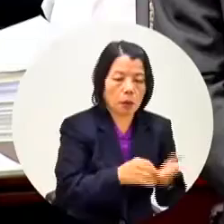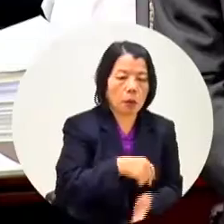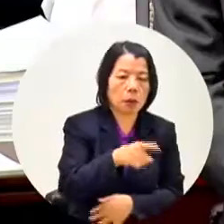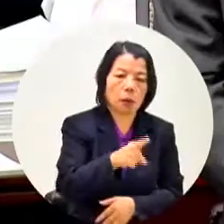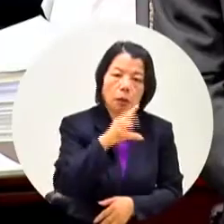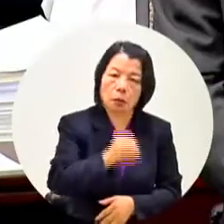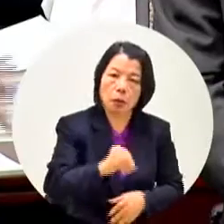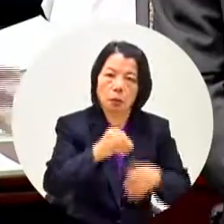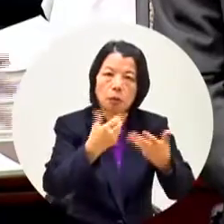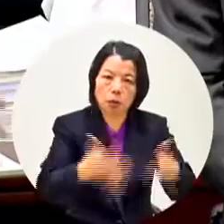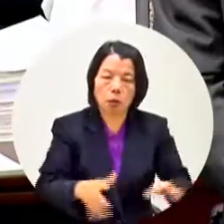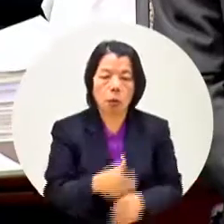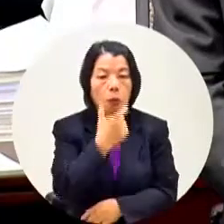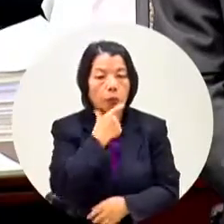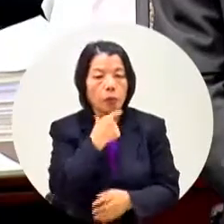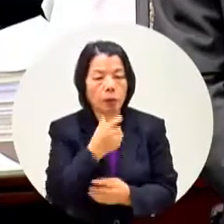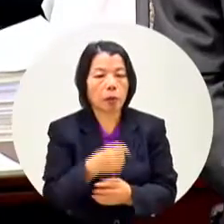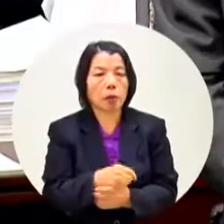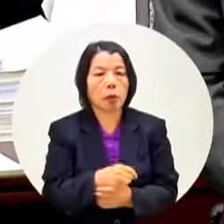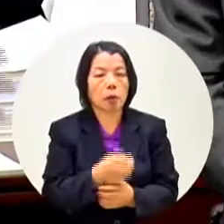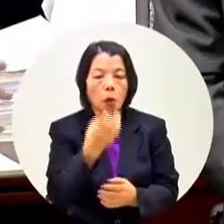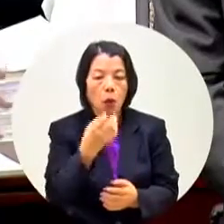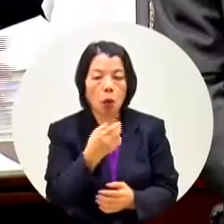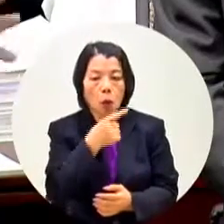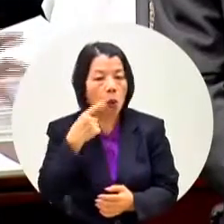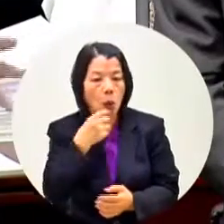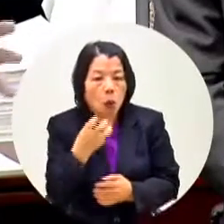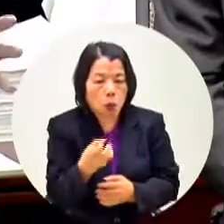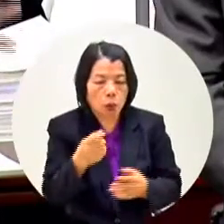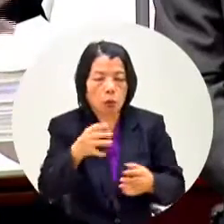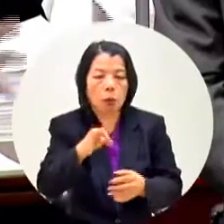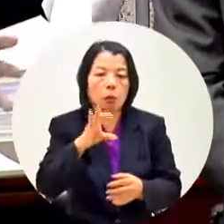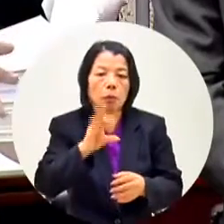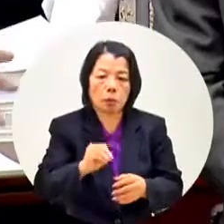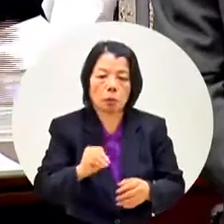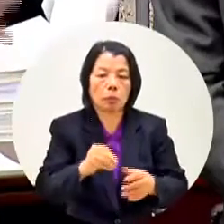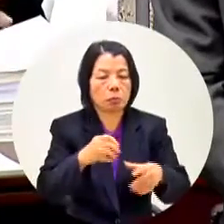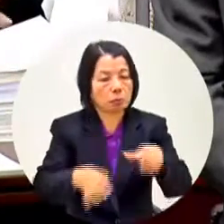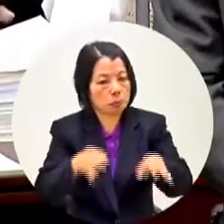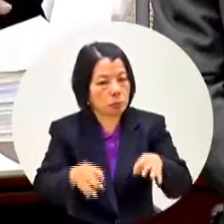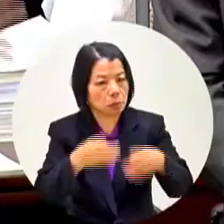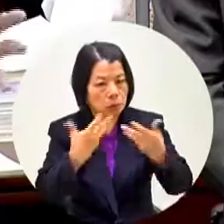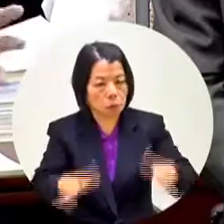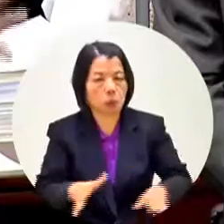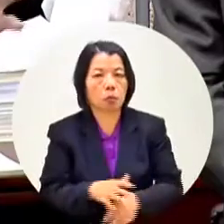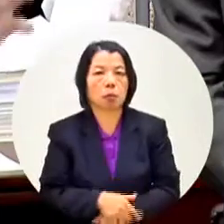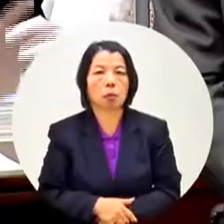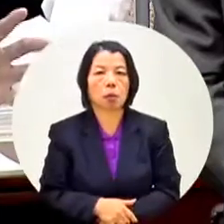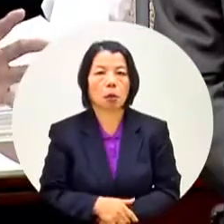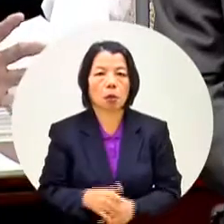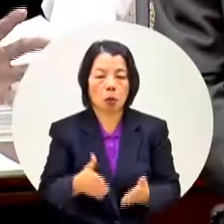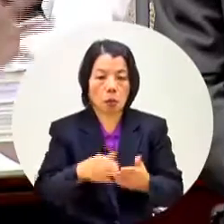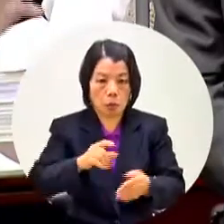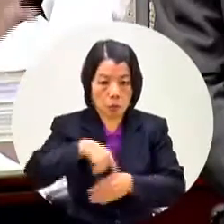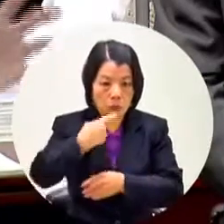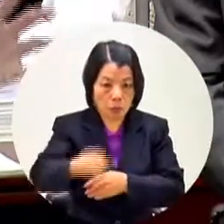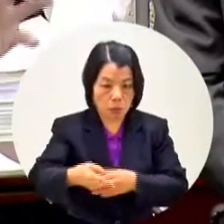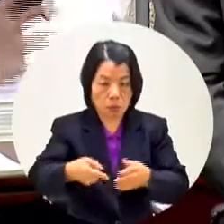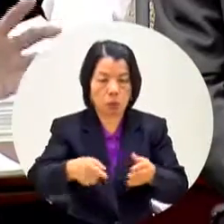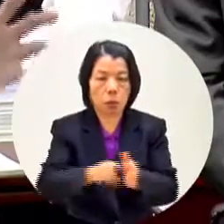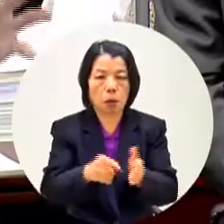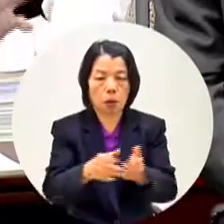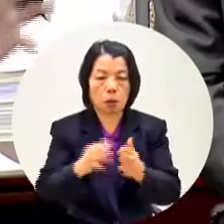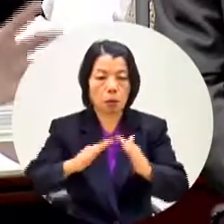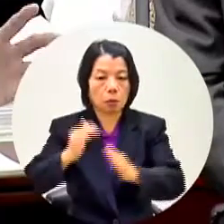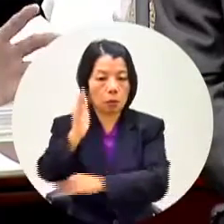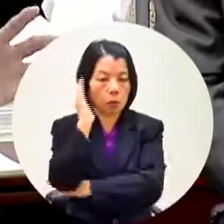农业局这边是非常尽力帮忙，本席本身自己也卖了10000多斤好的蜜枣，好，我协助农民卖了10000多斤。那在